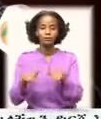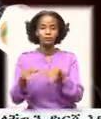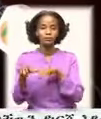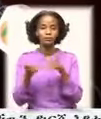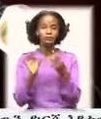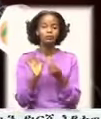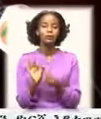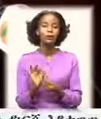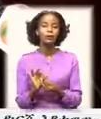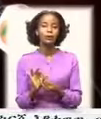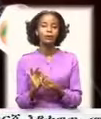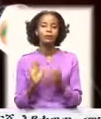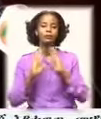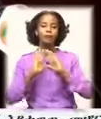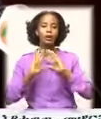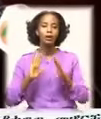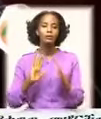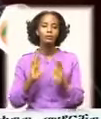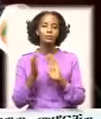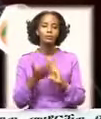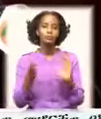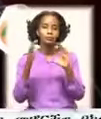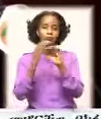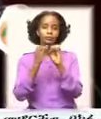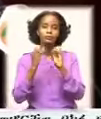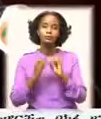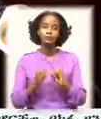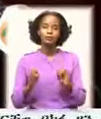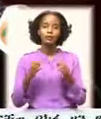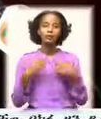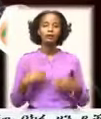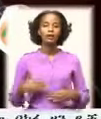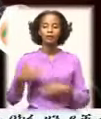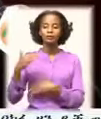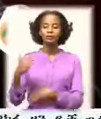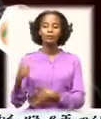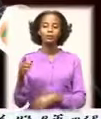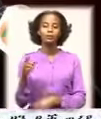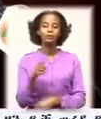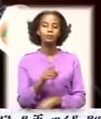ምርጫ ሰላማዊ ሆኖ እንዲጠናቀቅ ከጸጥታ አካላት ጎን ሆኖ